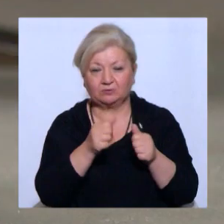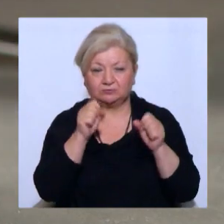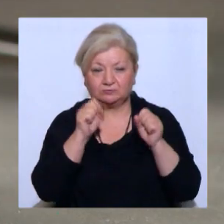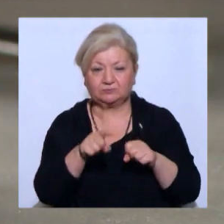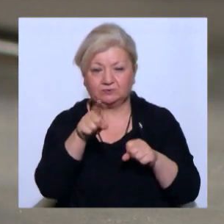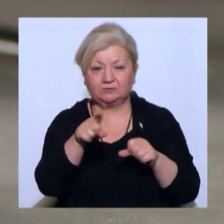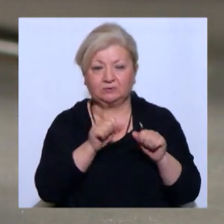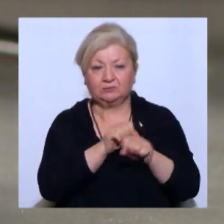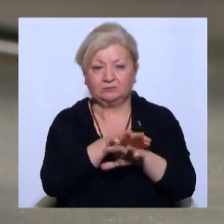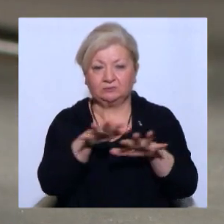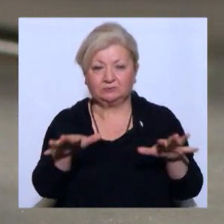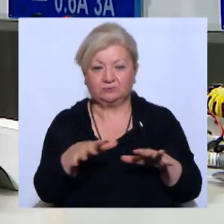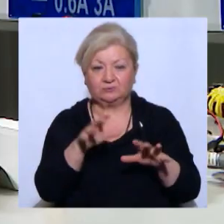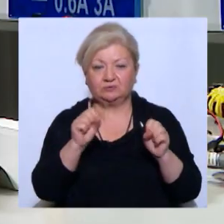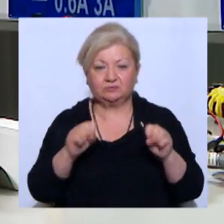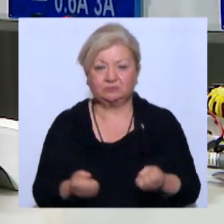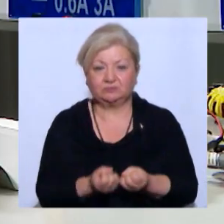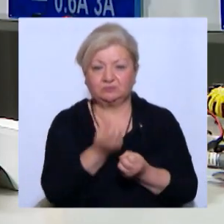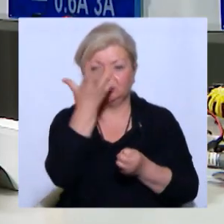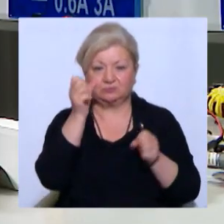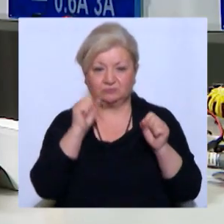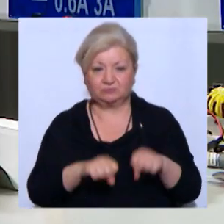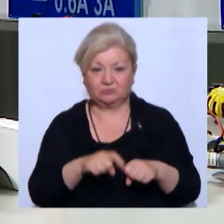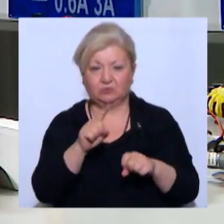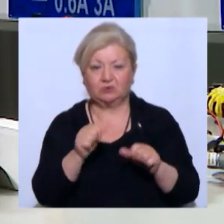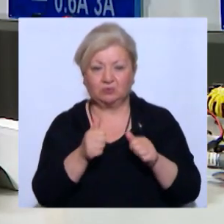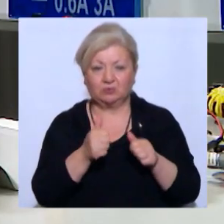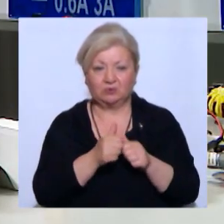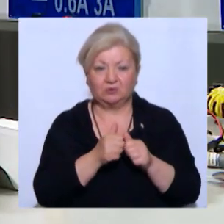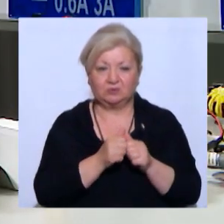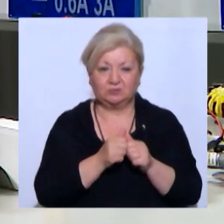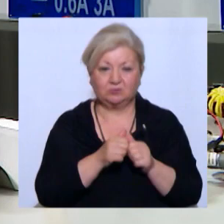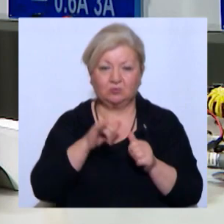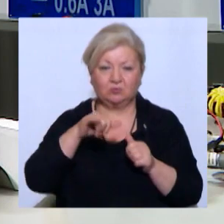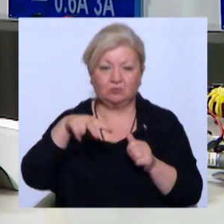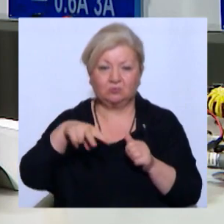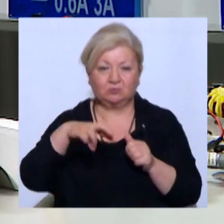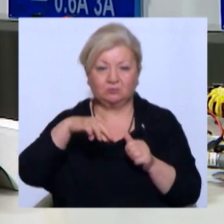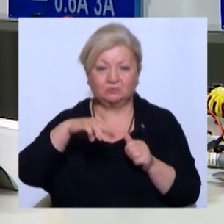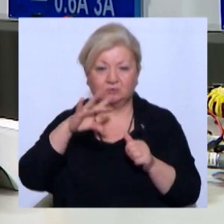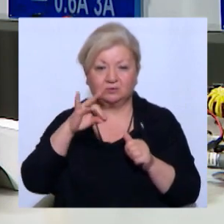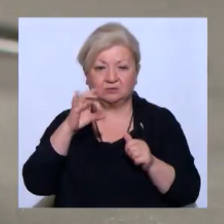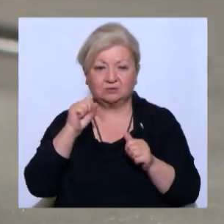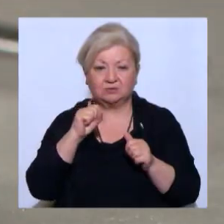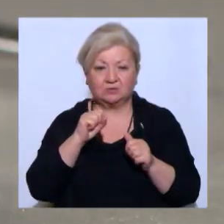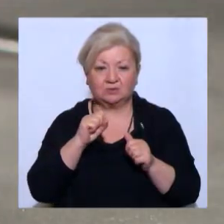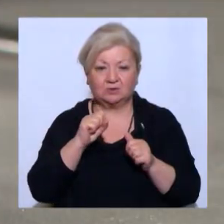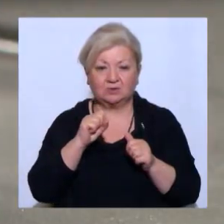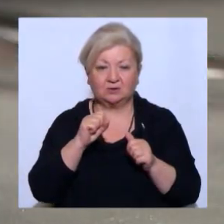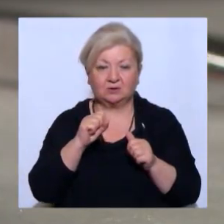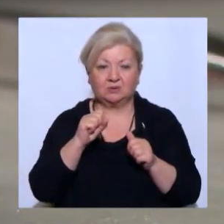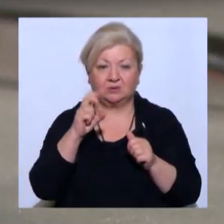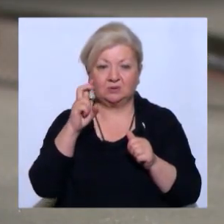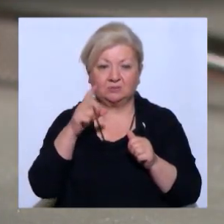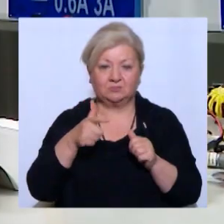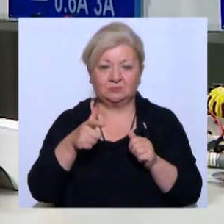ვიხილოთ როგორ შეიძლება შეიქმნას ულტრაბგერული შადრევანი ფოკუსირებული ულტრაბგერით.